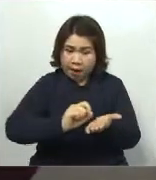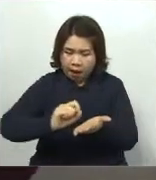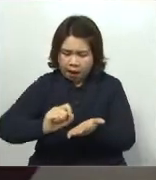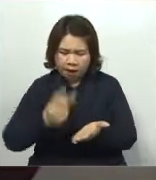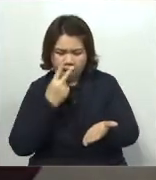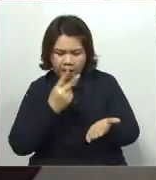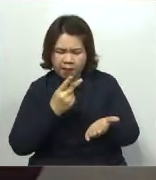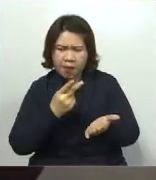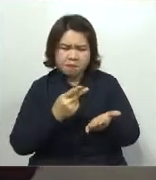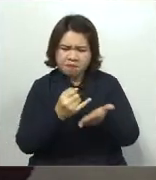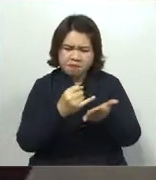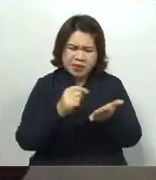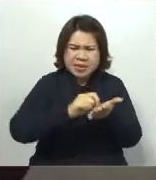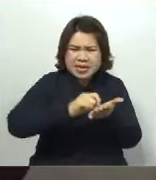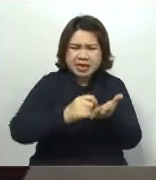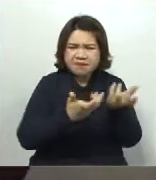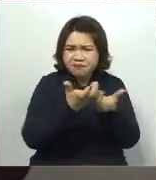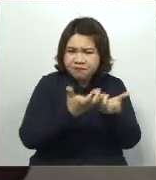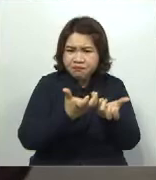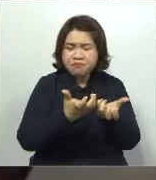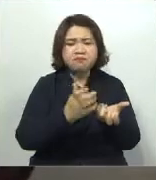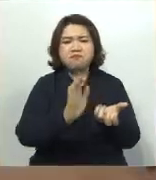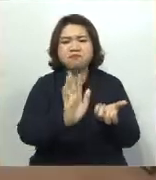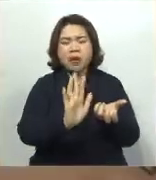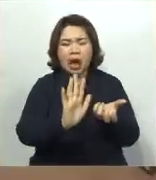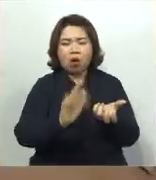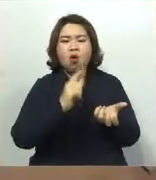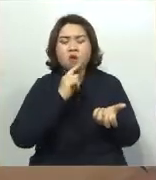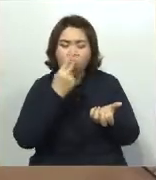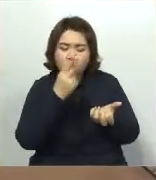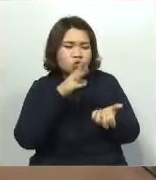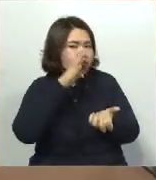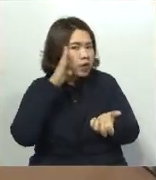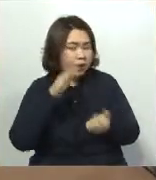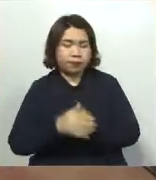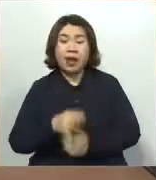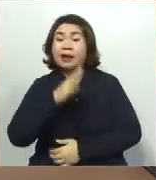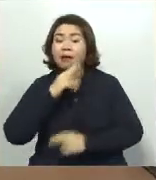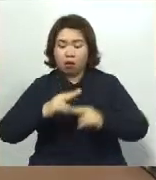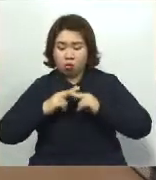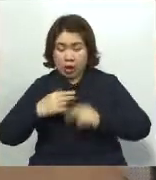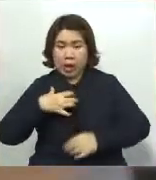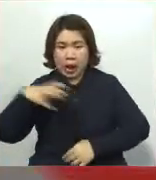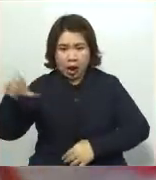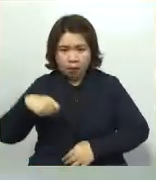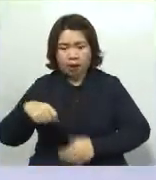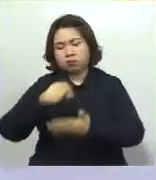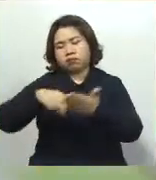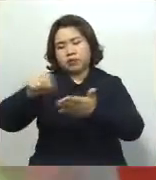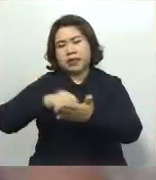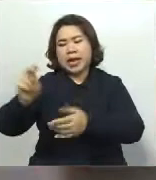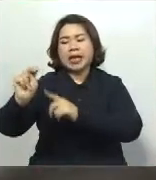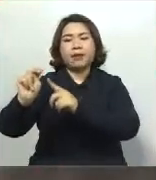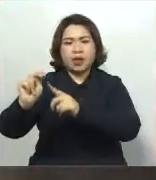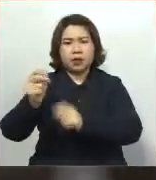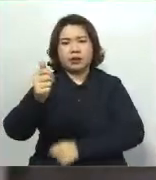ปลี่ยนใหม่ทันทีและหากประชาชนจะนำปากกามาเองก็ขอให้เป็นปากกาสีน้ำเงินเท่านั้นเพราะจะส่งผลต่อการวินิจฉัยเป็นบัตรเสียค่ะ